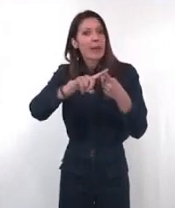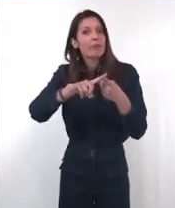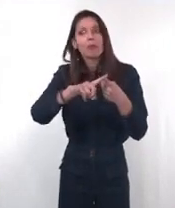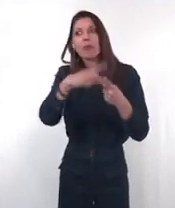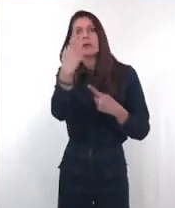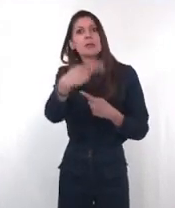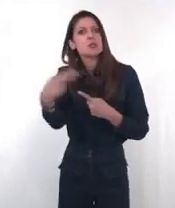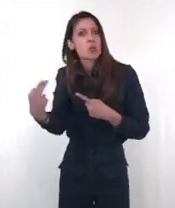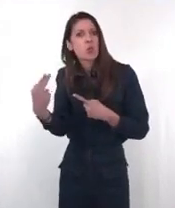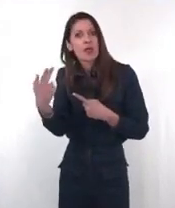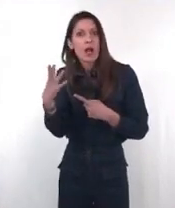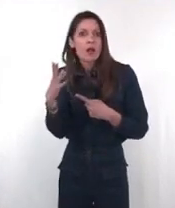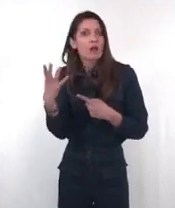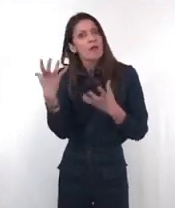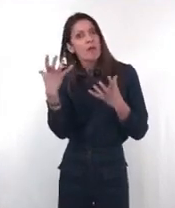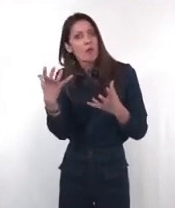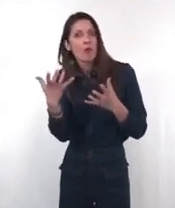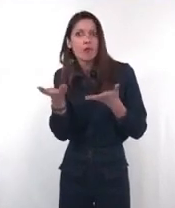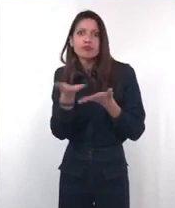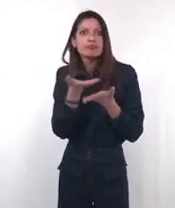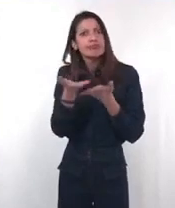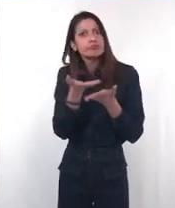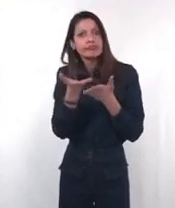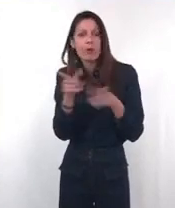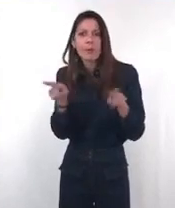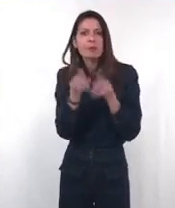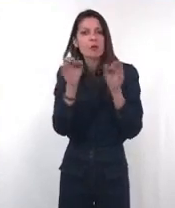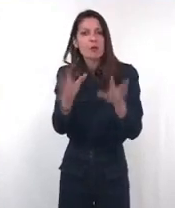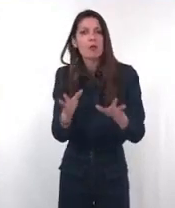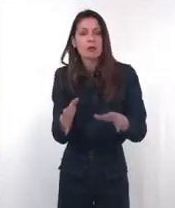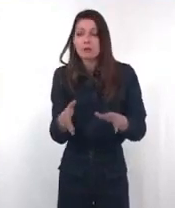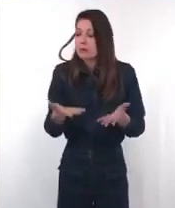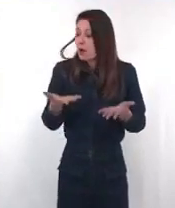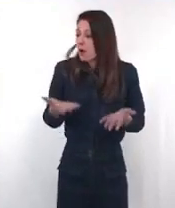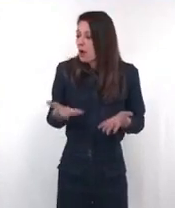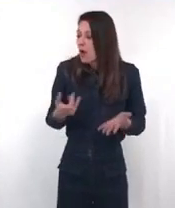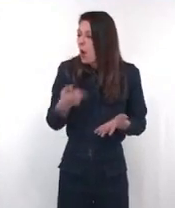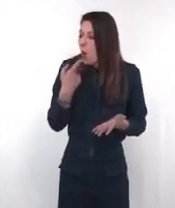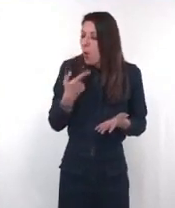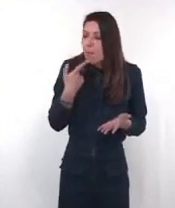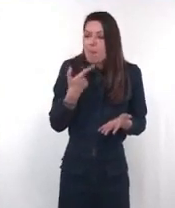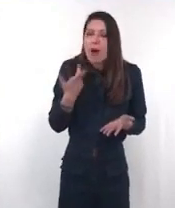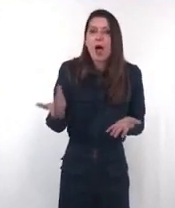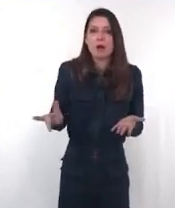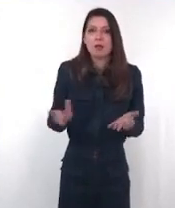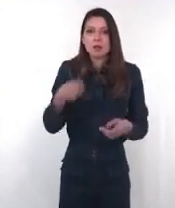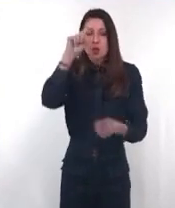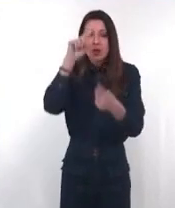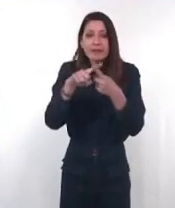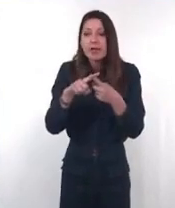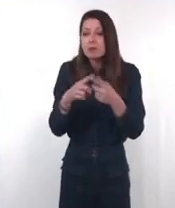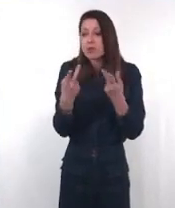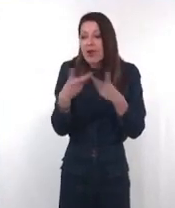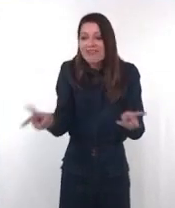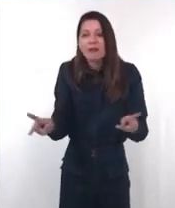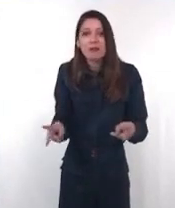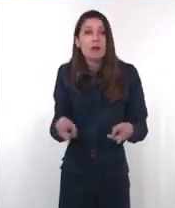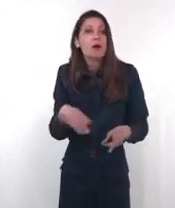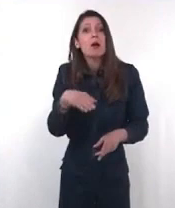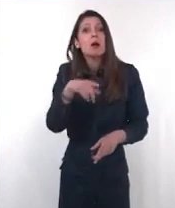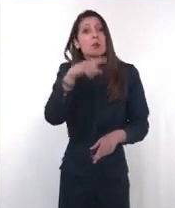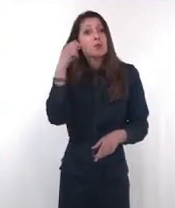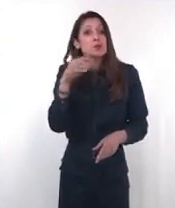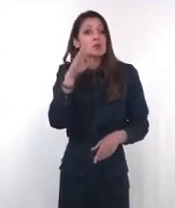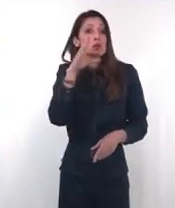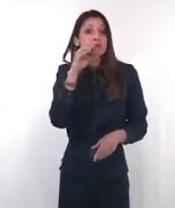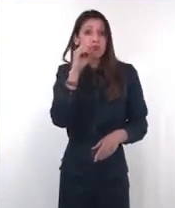nous reprocher d'aborder des sujets qui sont municipaux, pardon de le dire. Quand M. Poutou il vous interroge, on parle de la ville. Quand M. Cazenave